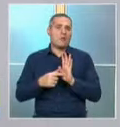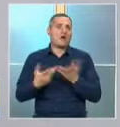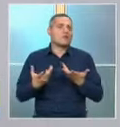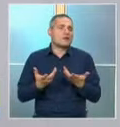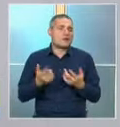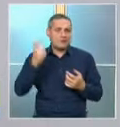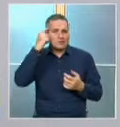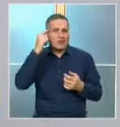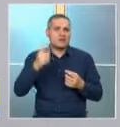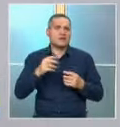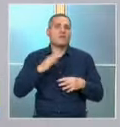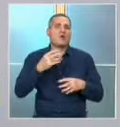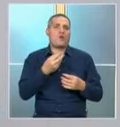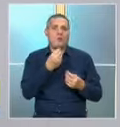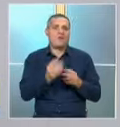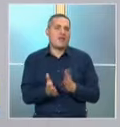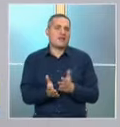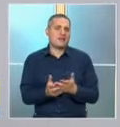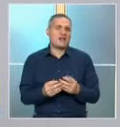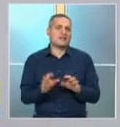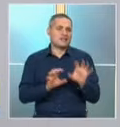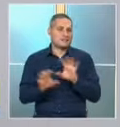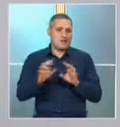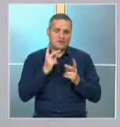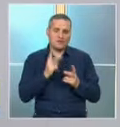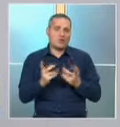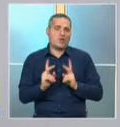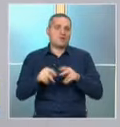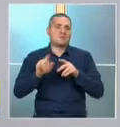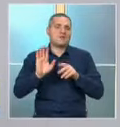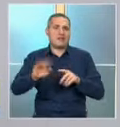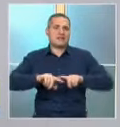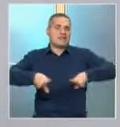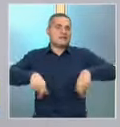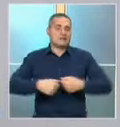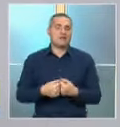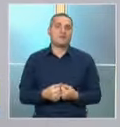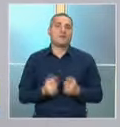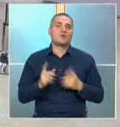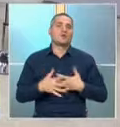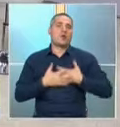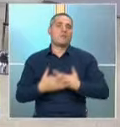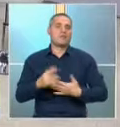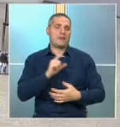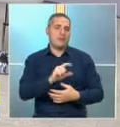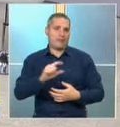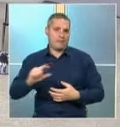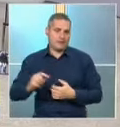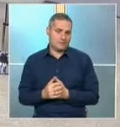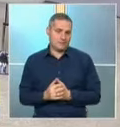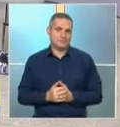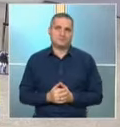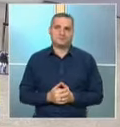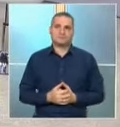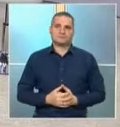правили. Наистина много цветни тетрадки виждаме, когато влизаме в тяхната стая. Кои са им любимите предмети?